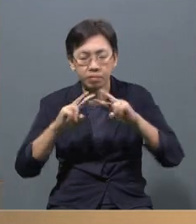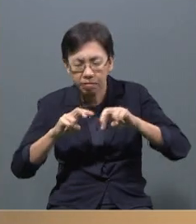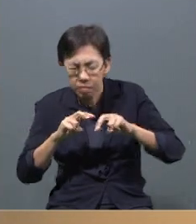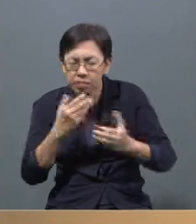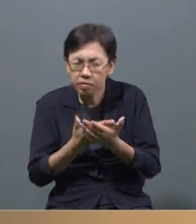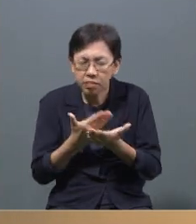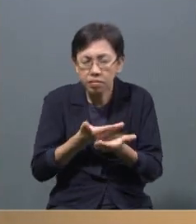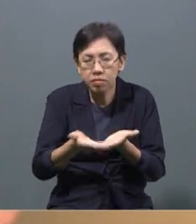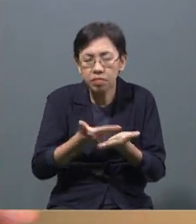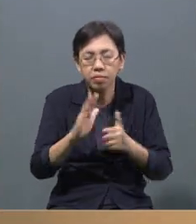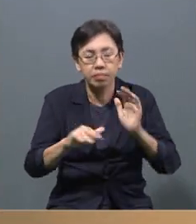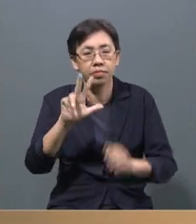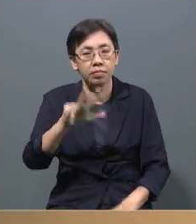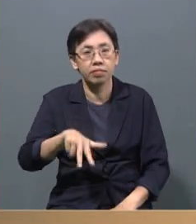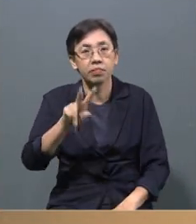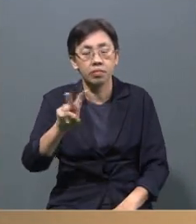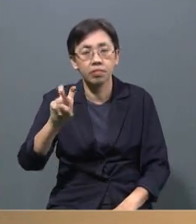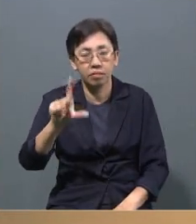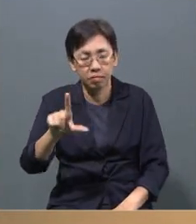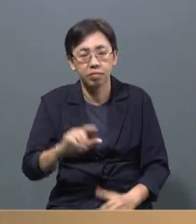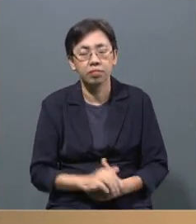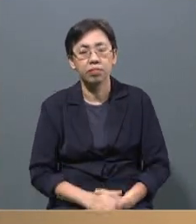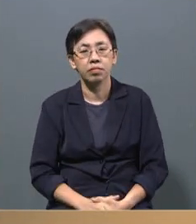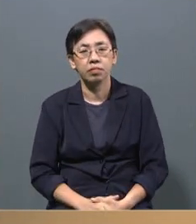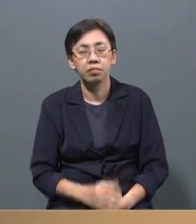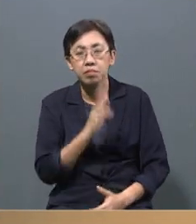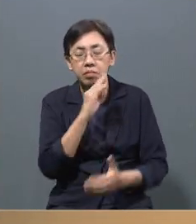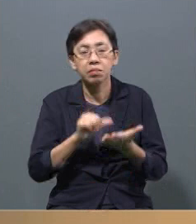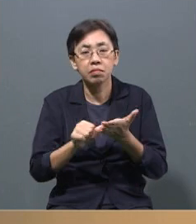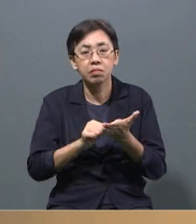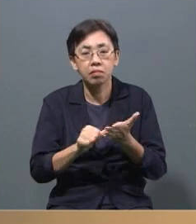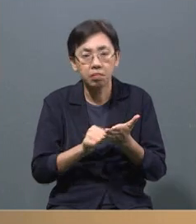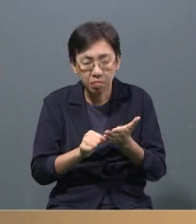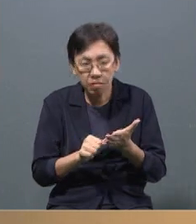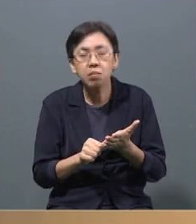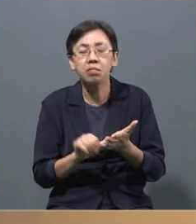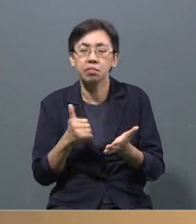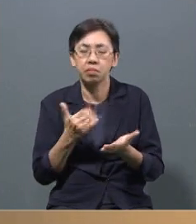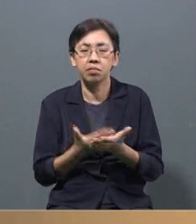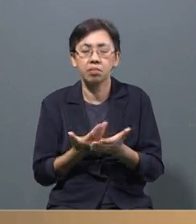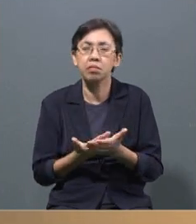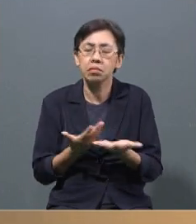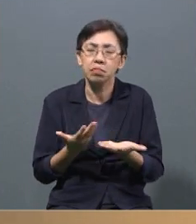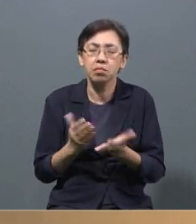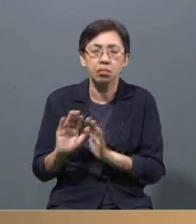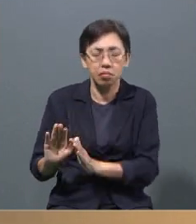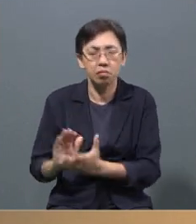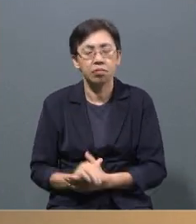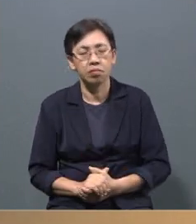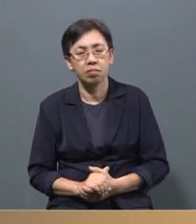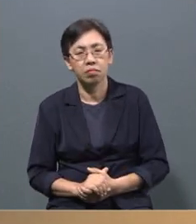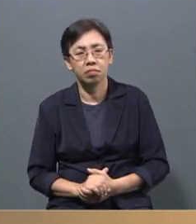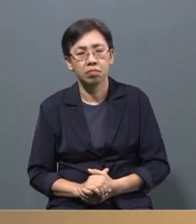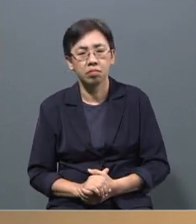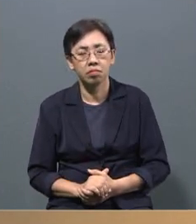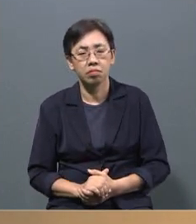ล้านตามกฎหมายก่อนคือตามถ้าจะมีการแก้ไขก็เป็นอีกกรณี แล้วทำไมถึงเอาครั้งแรกไปเสียง